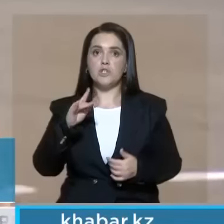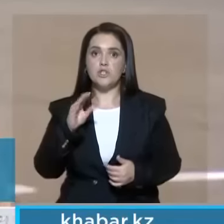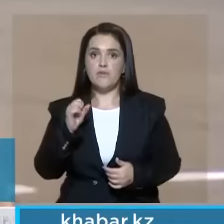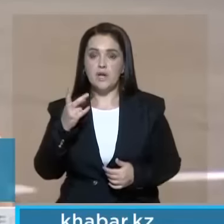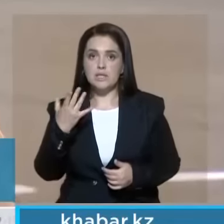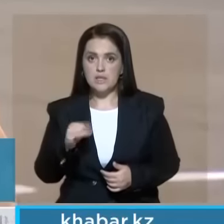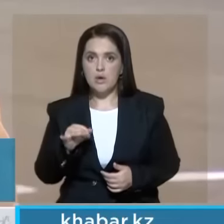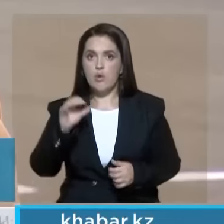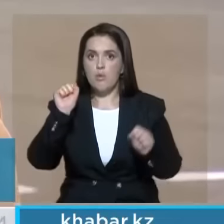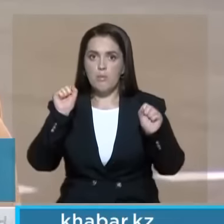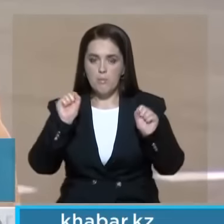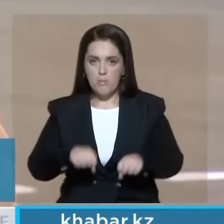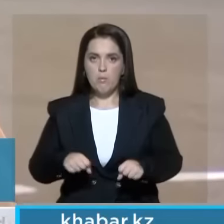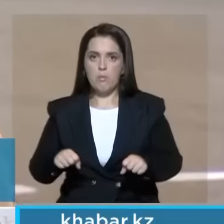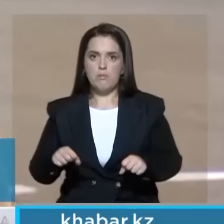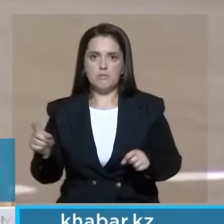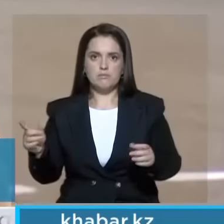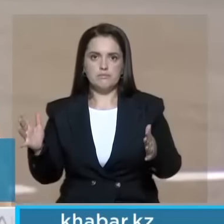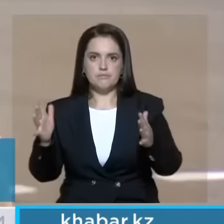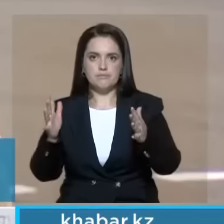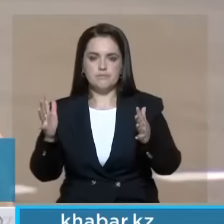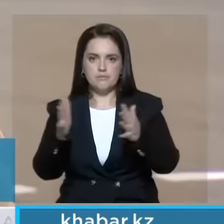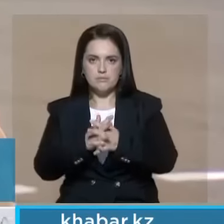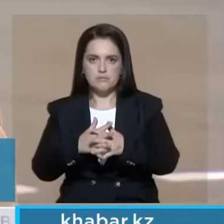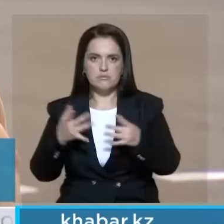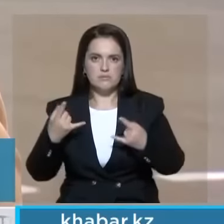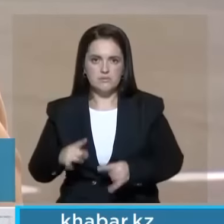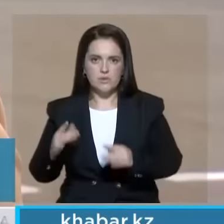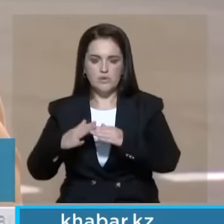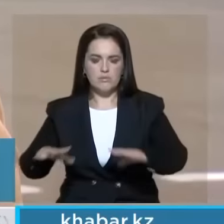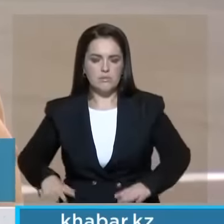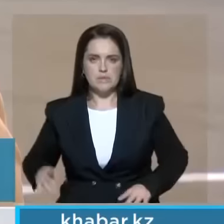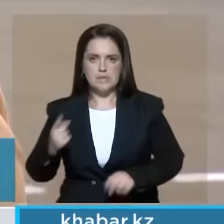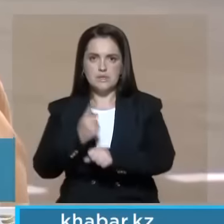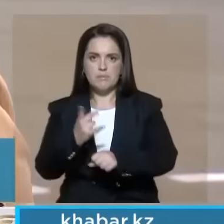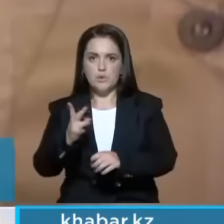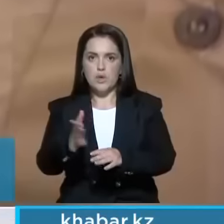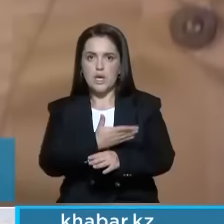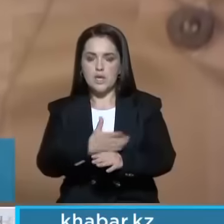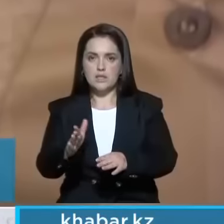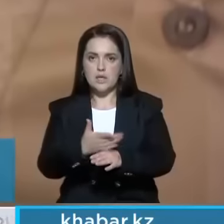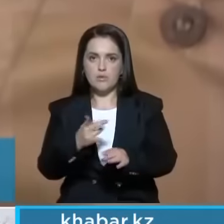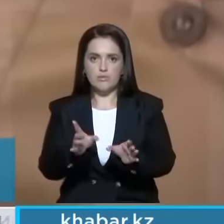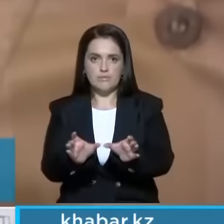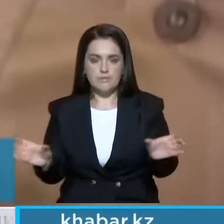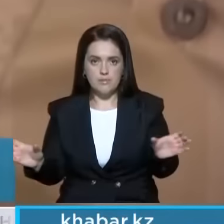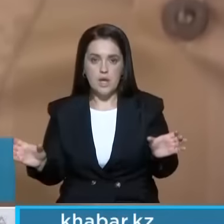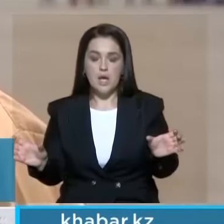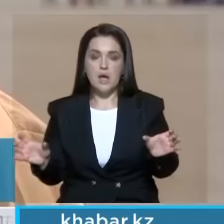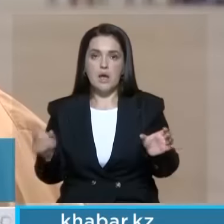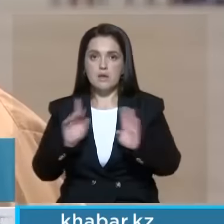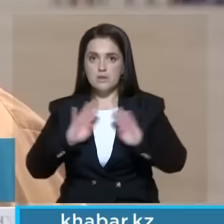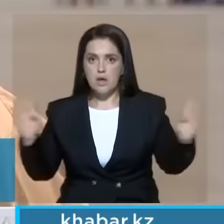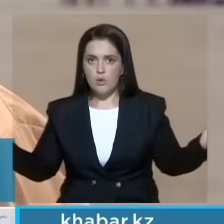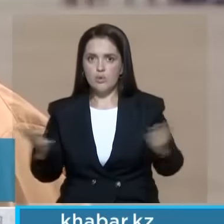может скрещиваться с домашней лошадью, поэтому нам необходимо не допустить наличие домашних лошадей на территории их реинтродукции. Загоны на самом деле очень